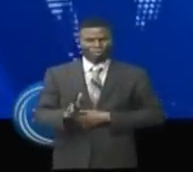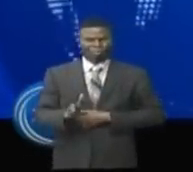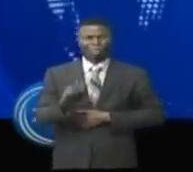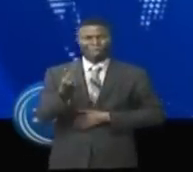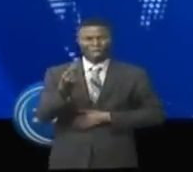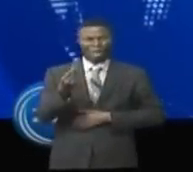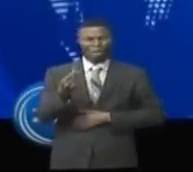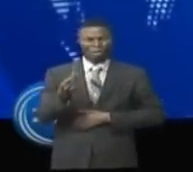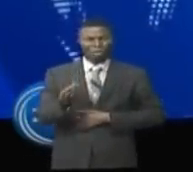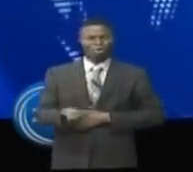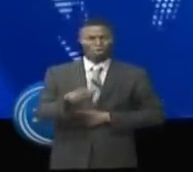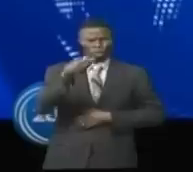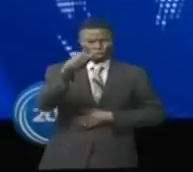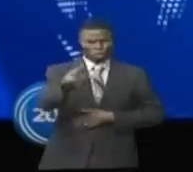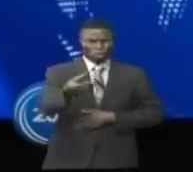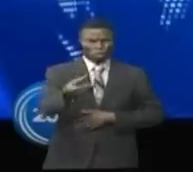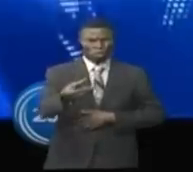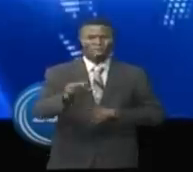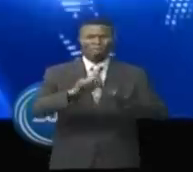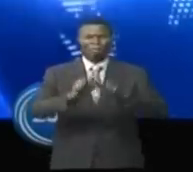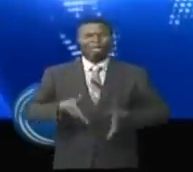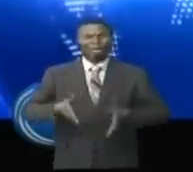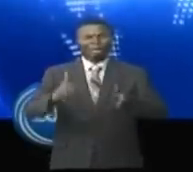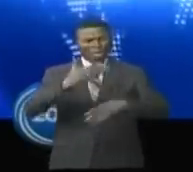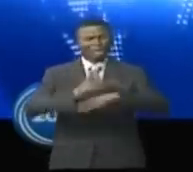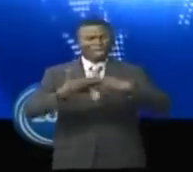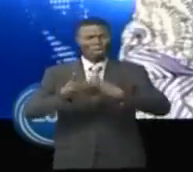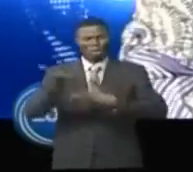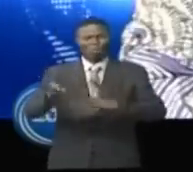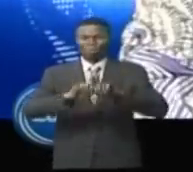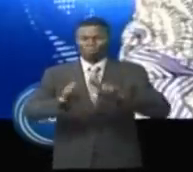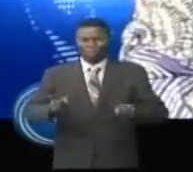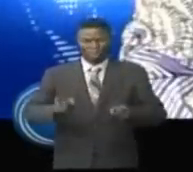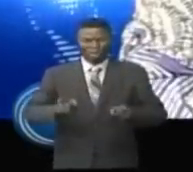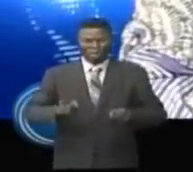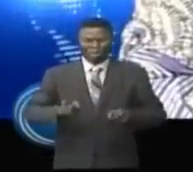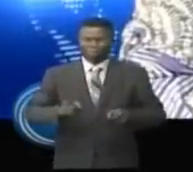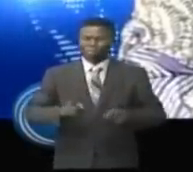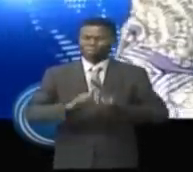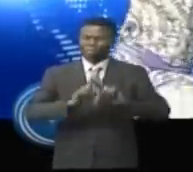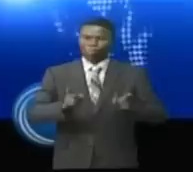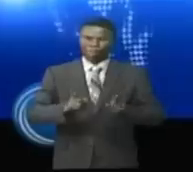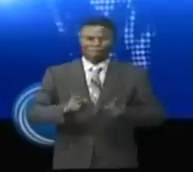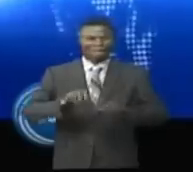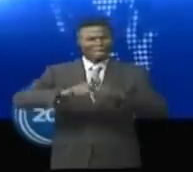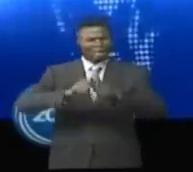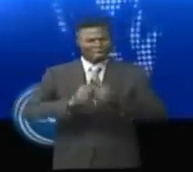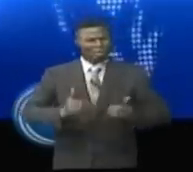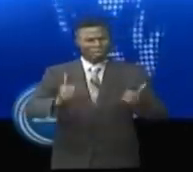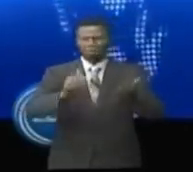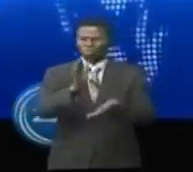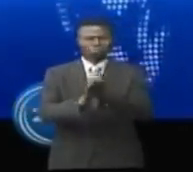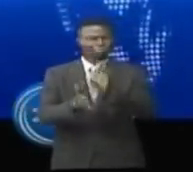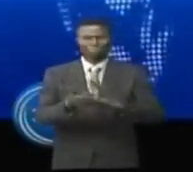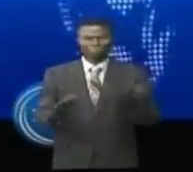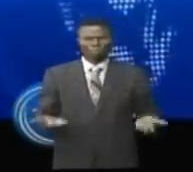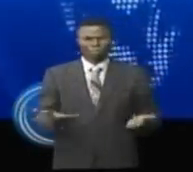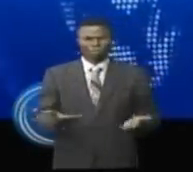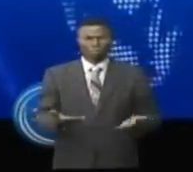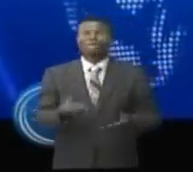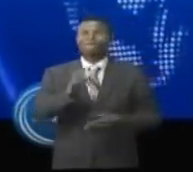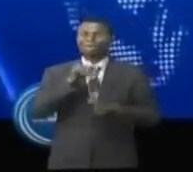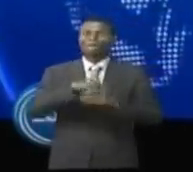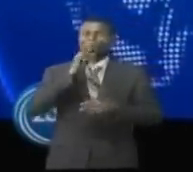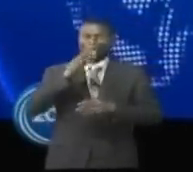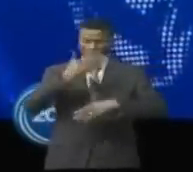l'argent était mis, les routes étaient construites, mais il n'y avait pas des entretiens qui suivaient. Alors normalement,